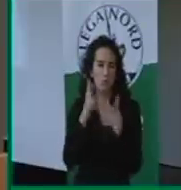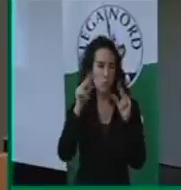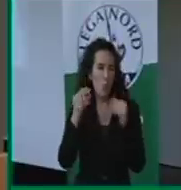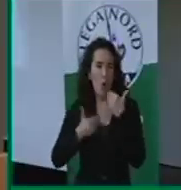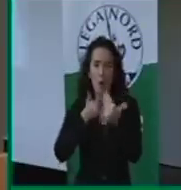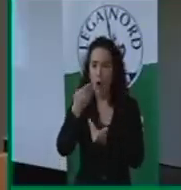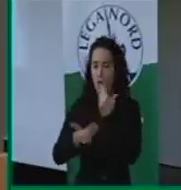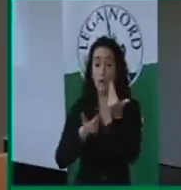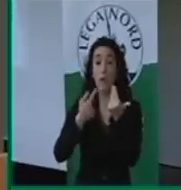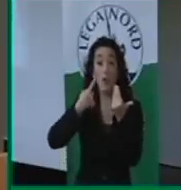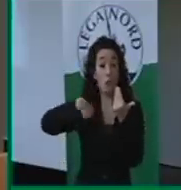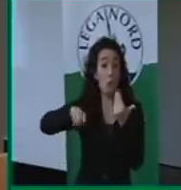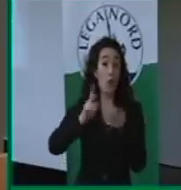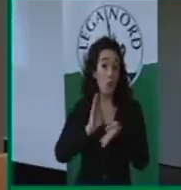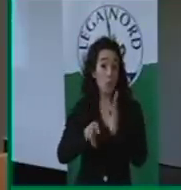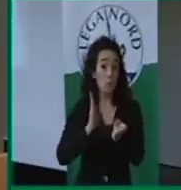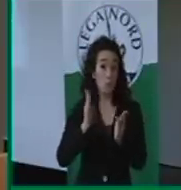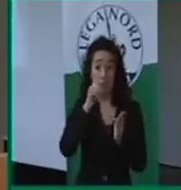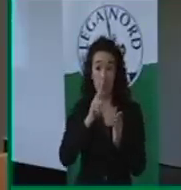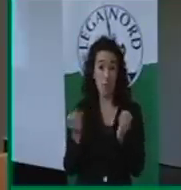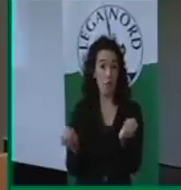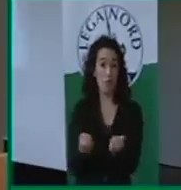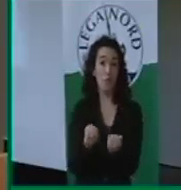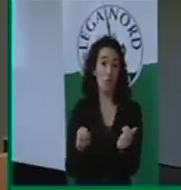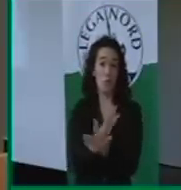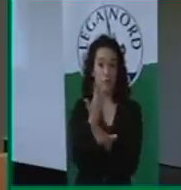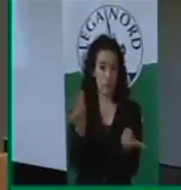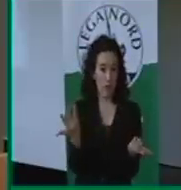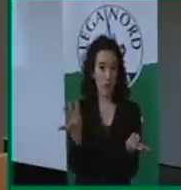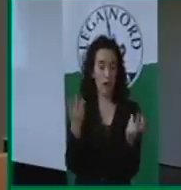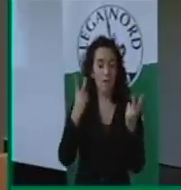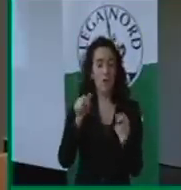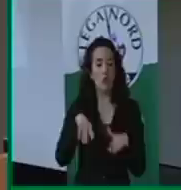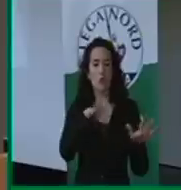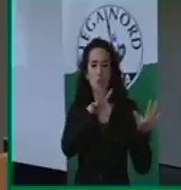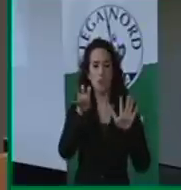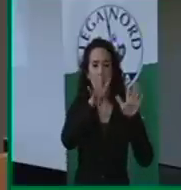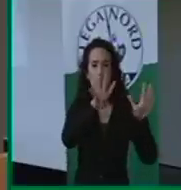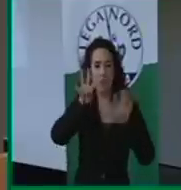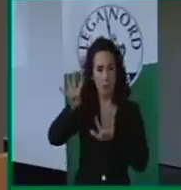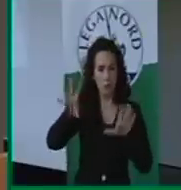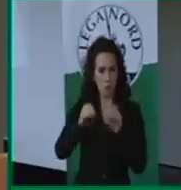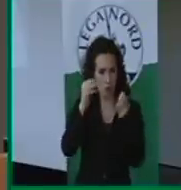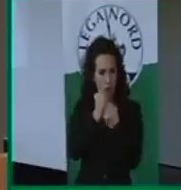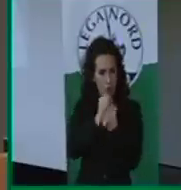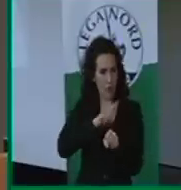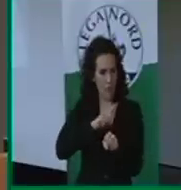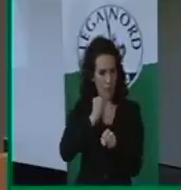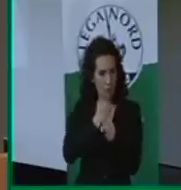innovazione Solo che dal 94 più o meno quando ho iniziato io la mia attività all'interno dell'azienda oggi